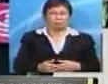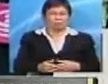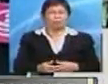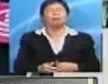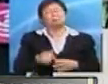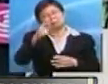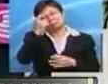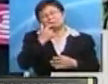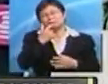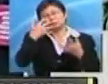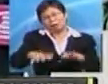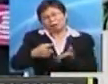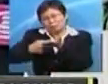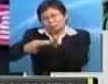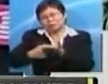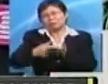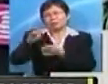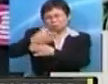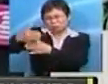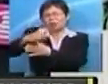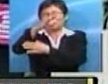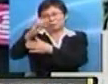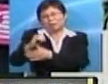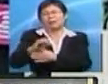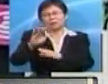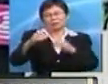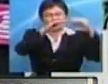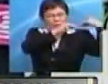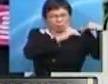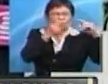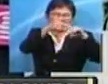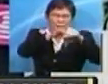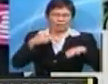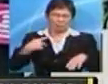kami. Mereka hanyalah co-share partner saja. So,